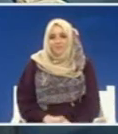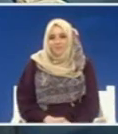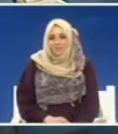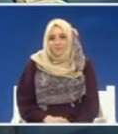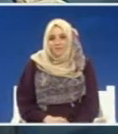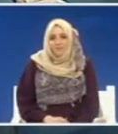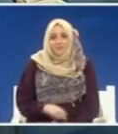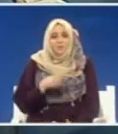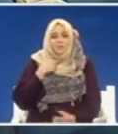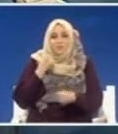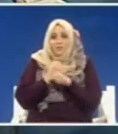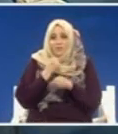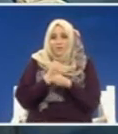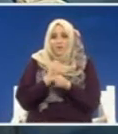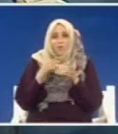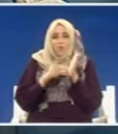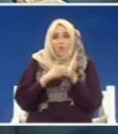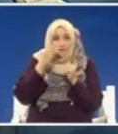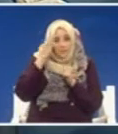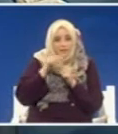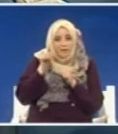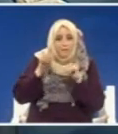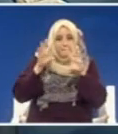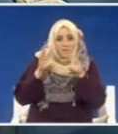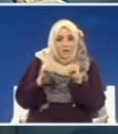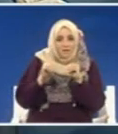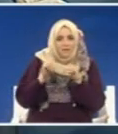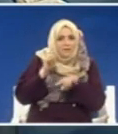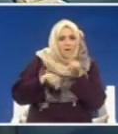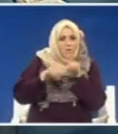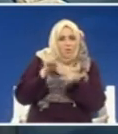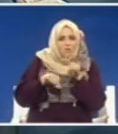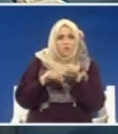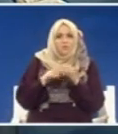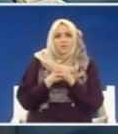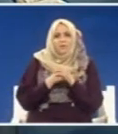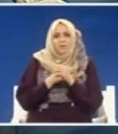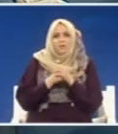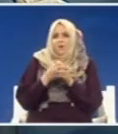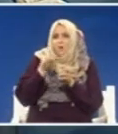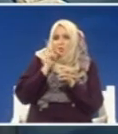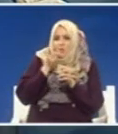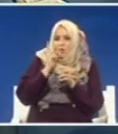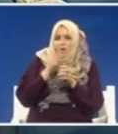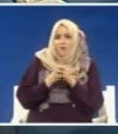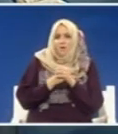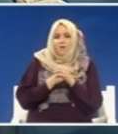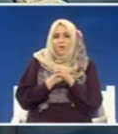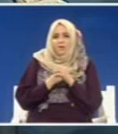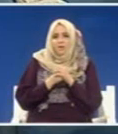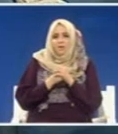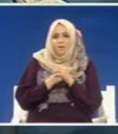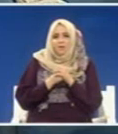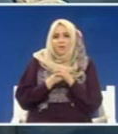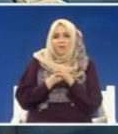وبحكم العمل نتاعي يقولوا لي كي تعرفي باللي هذيك البلاصه فيها كاش حاجه هكا ممنوعات مخدرات حاشاك شراب ولا،